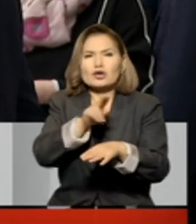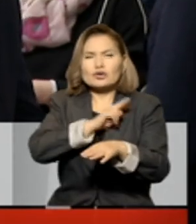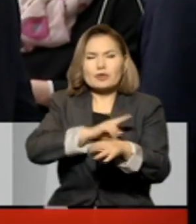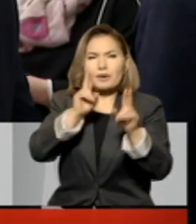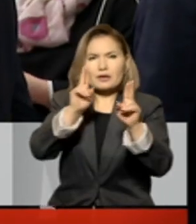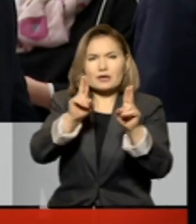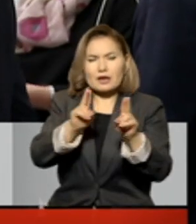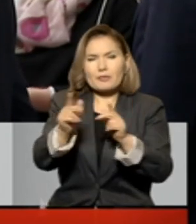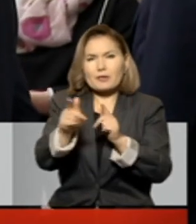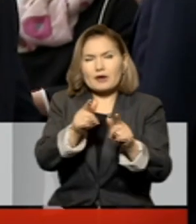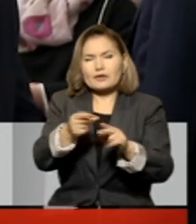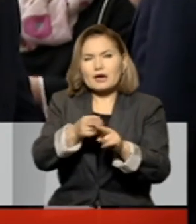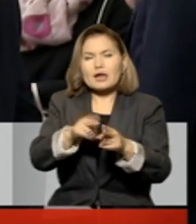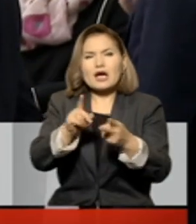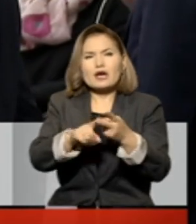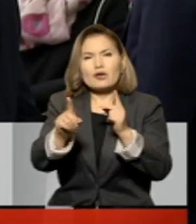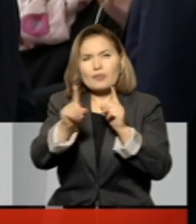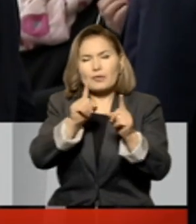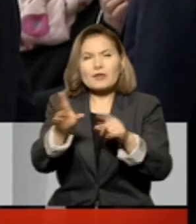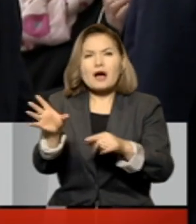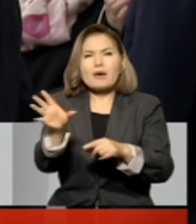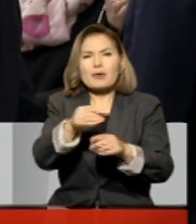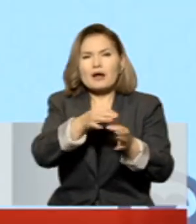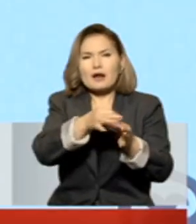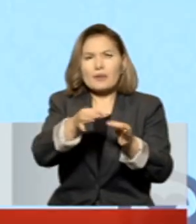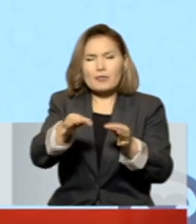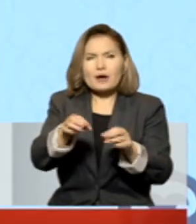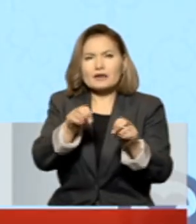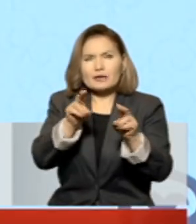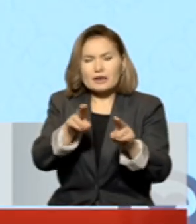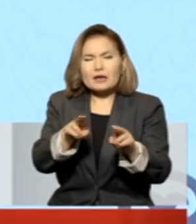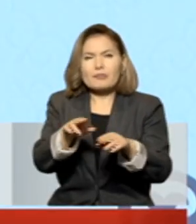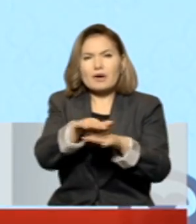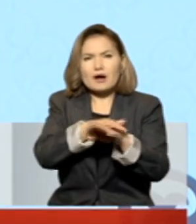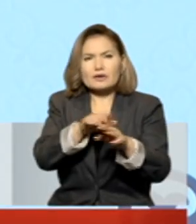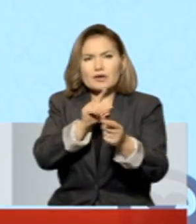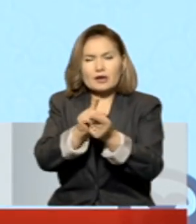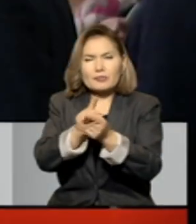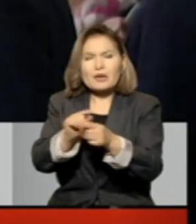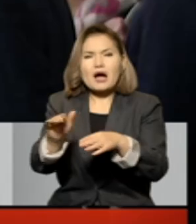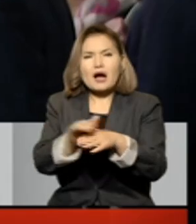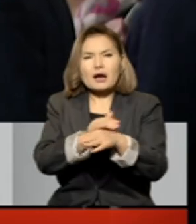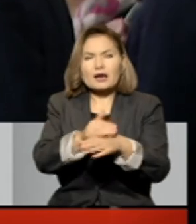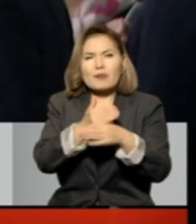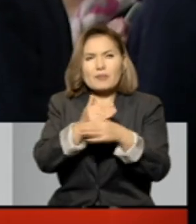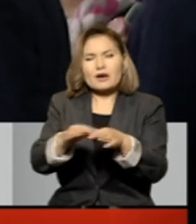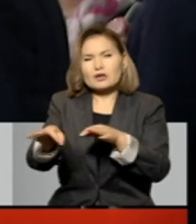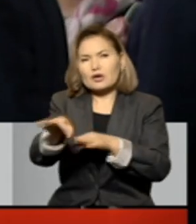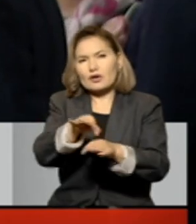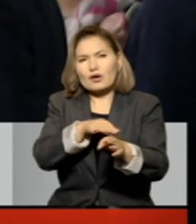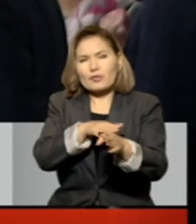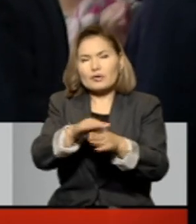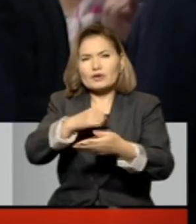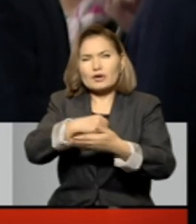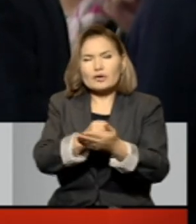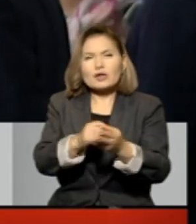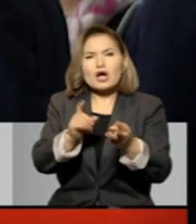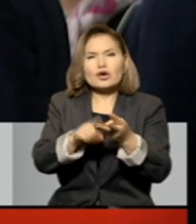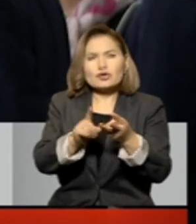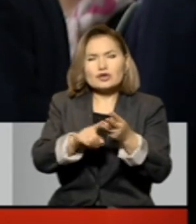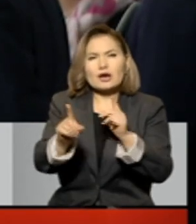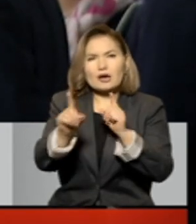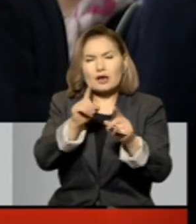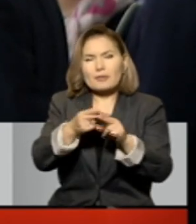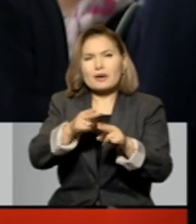концепциясын әзірледік. Екінші отырыста біз барлық аймақтарды аралап, қайырымдылық жобаларының аймақтық карталарын бекіттік. Ал үшінші